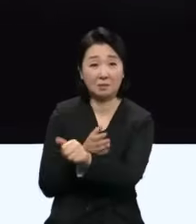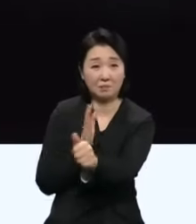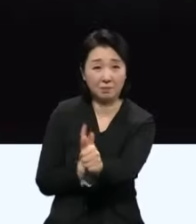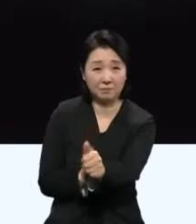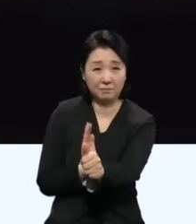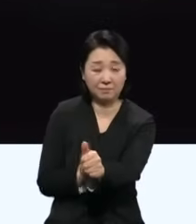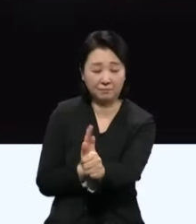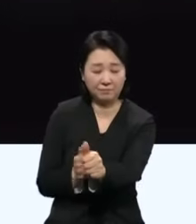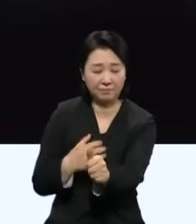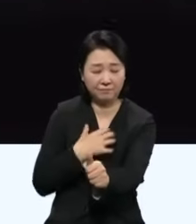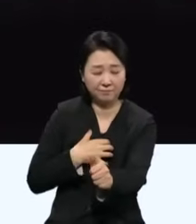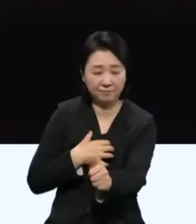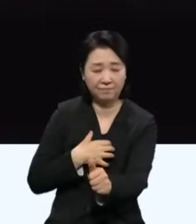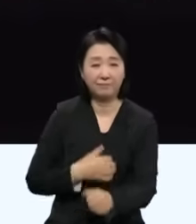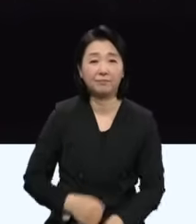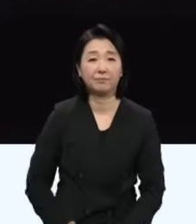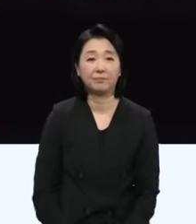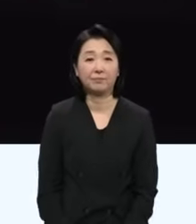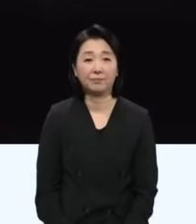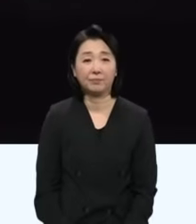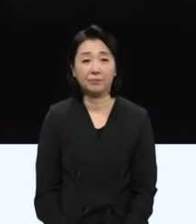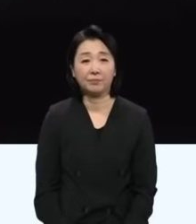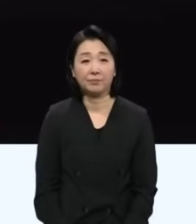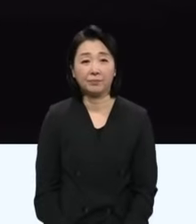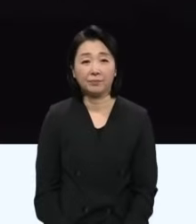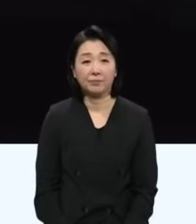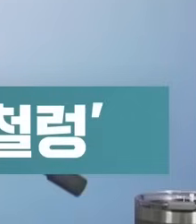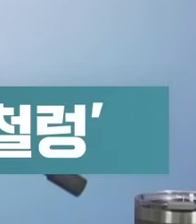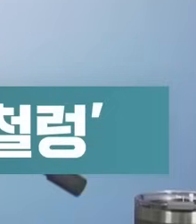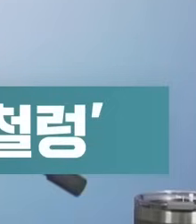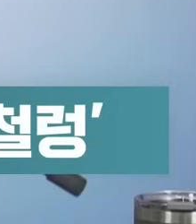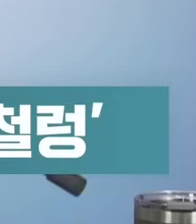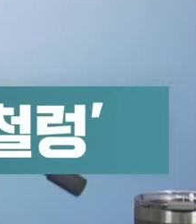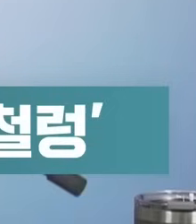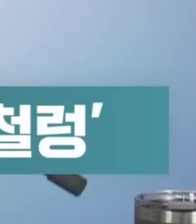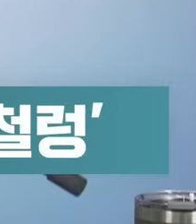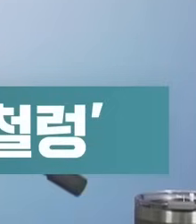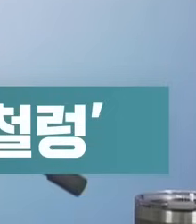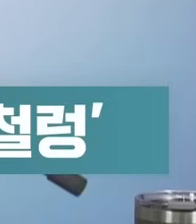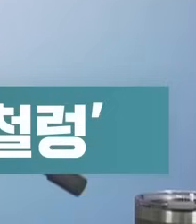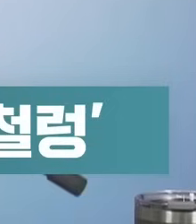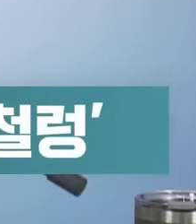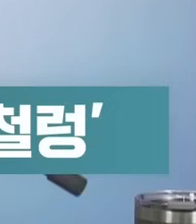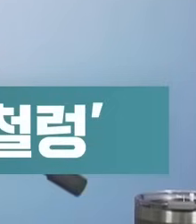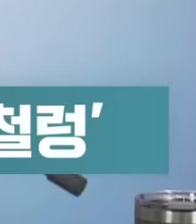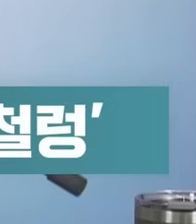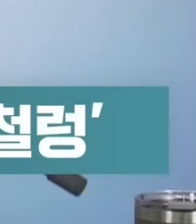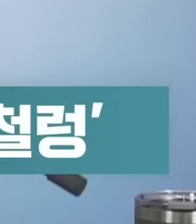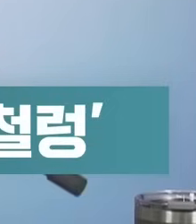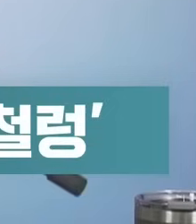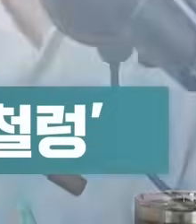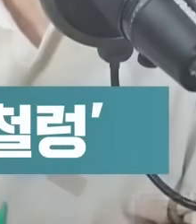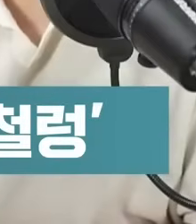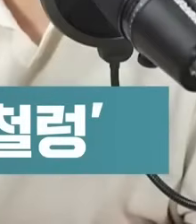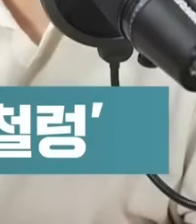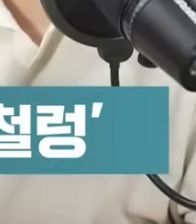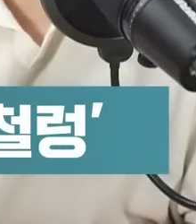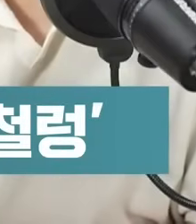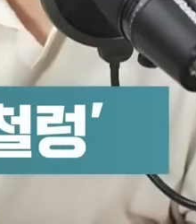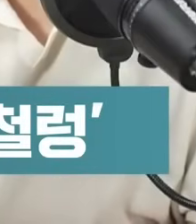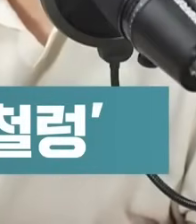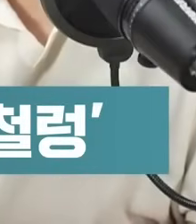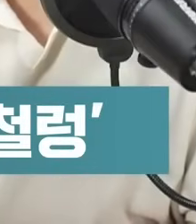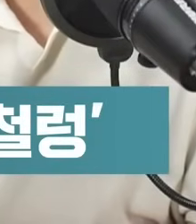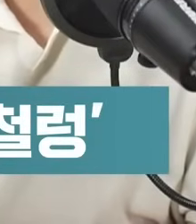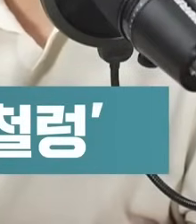달라며 우려섞인 지적을 보내고 있습니다 이거 혹시 받아보신 분 유튜브